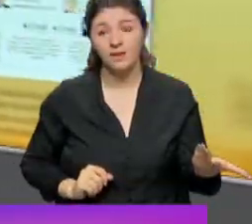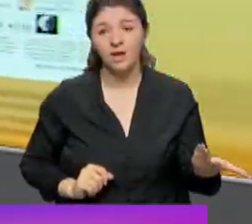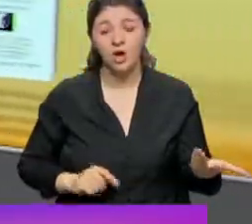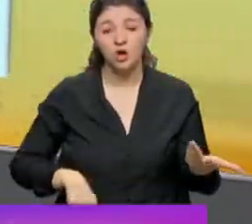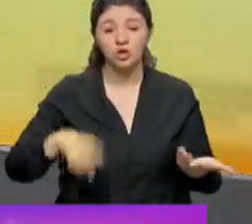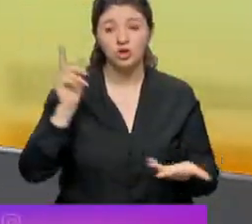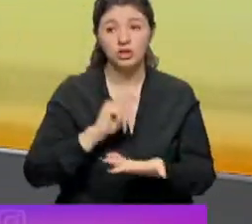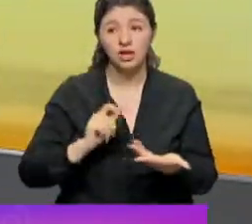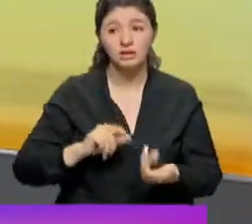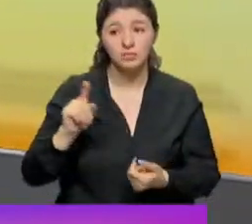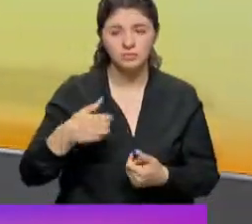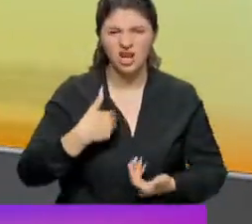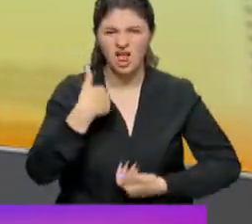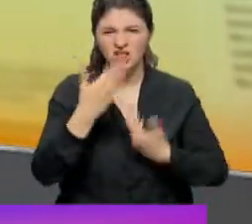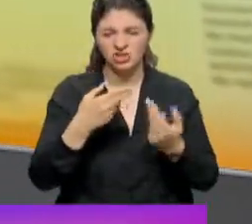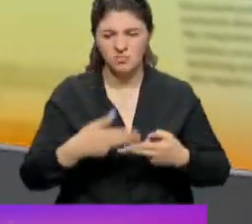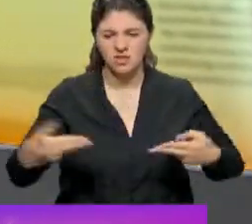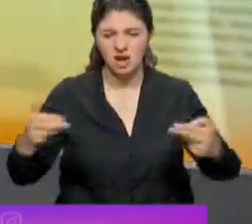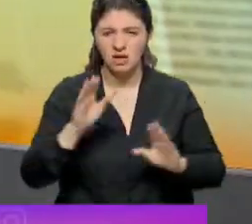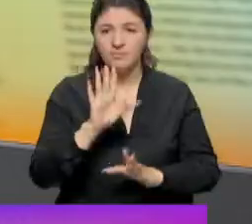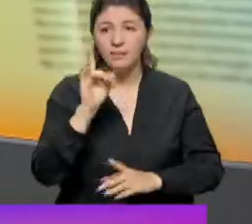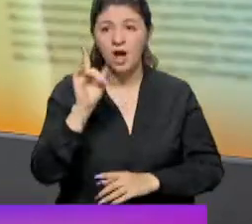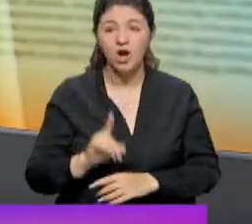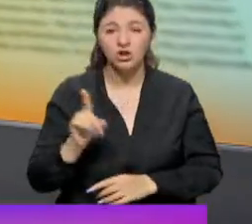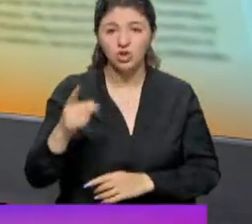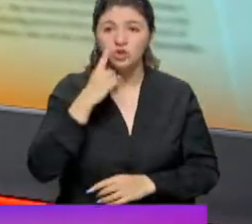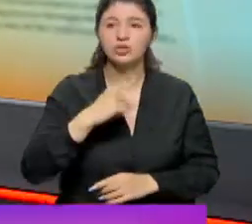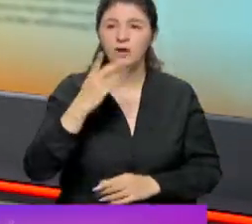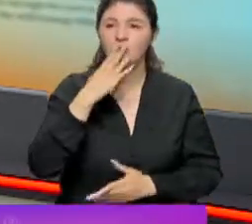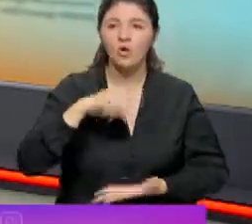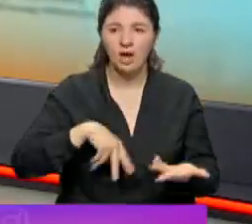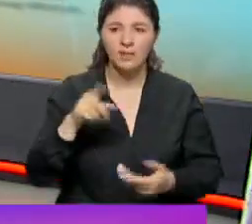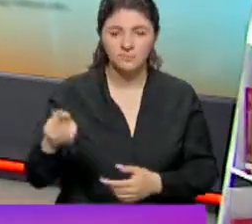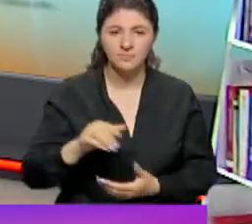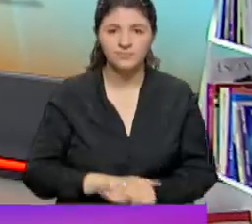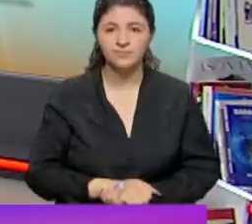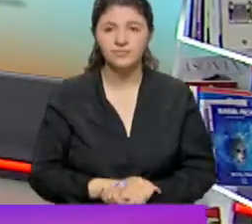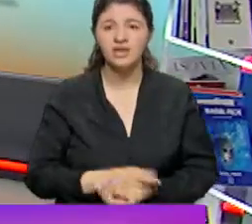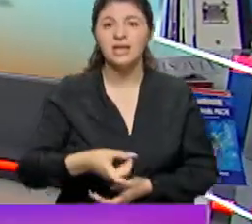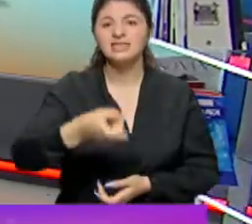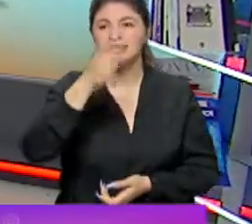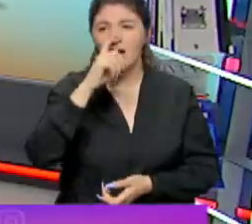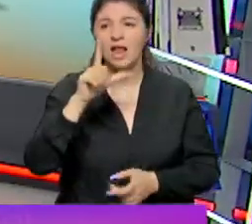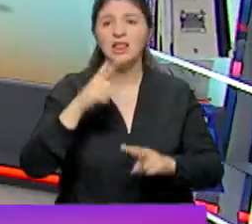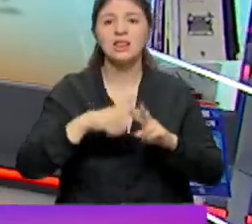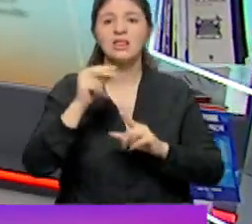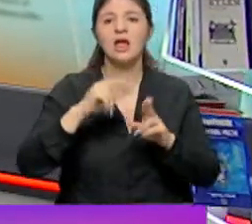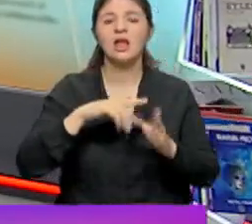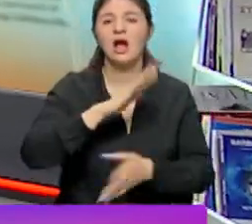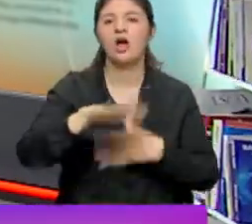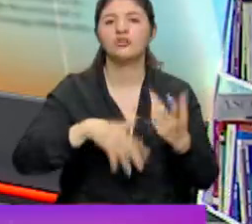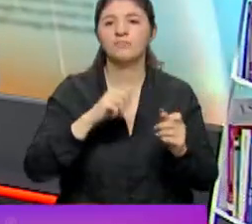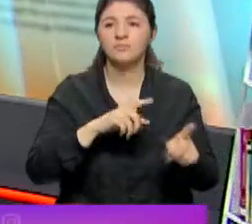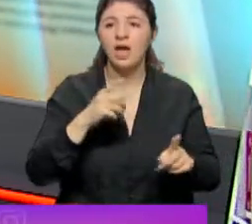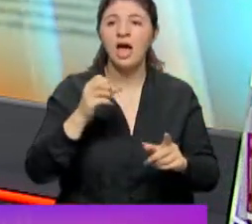Bu Gönül Yazar işte anlatacağım şimdi hikaye ama önce Cumhuriyeti bir okuyalım Sarayı laiklik karıştırdı